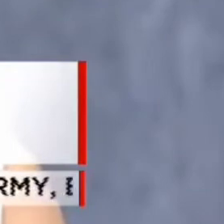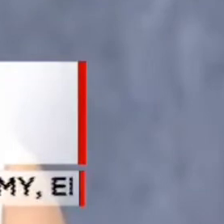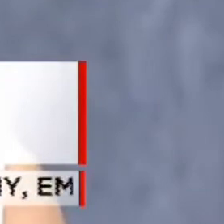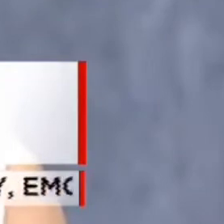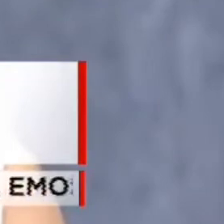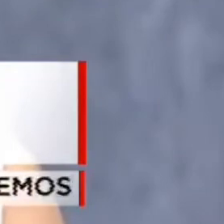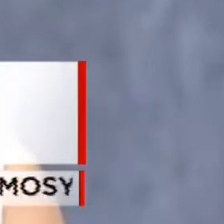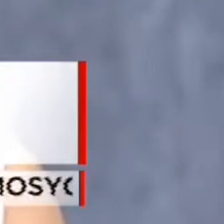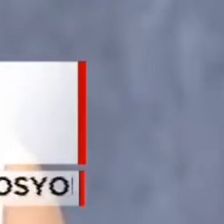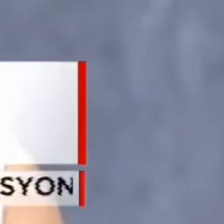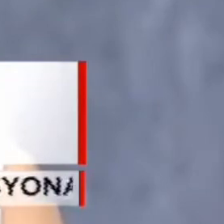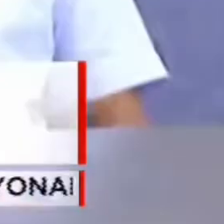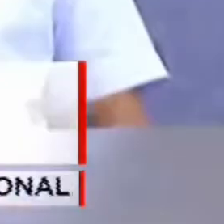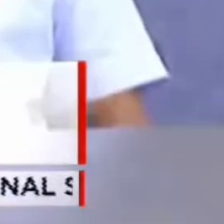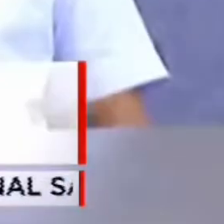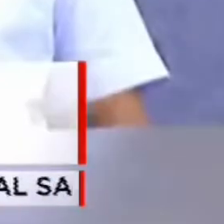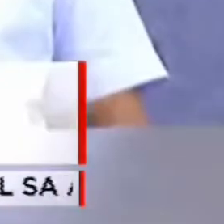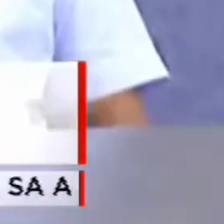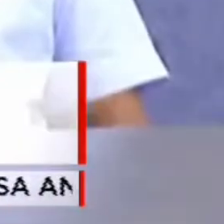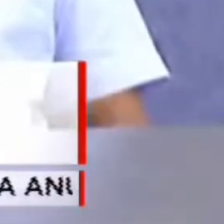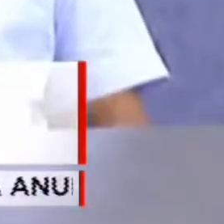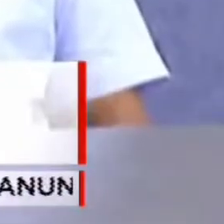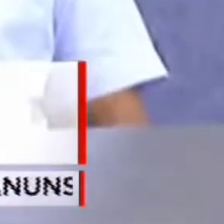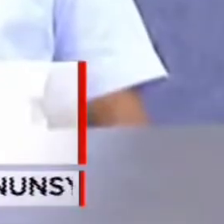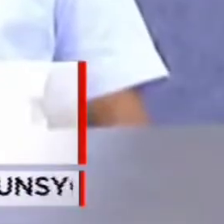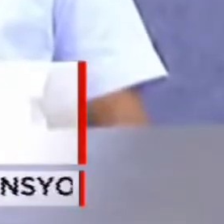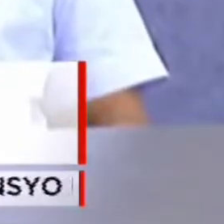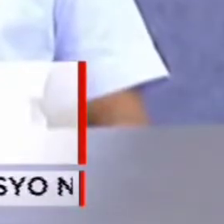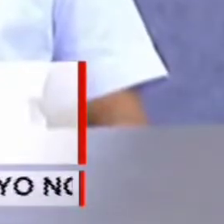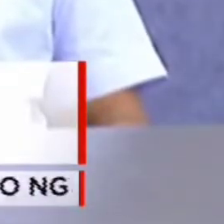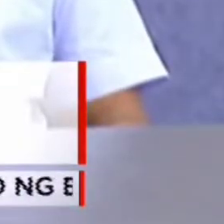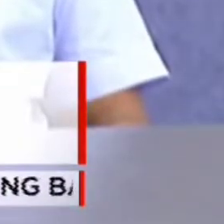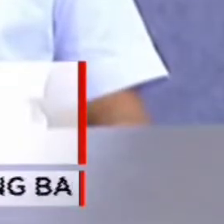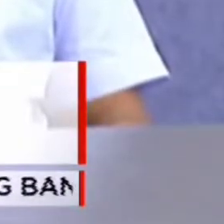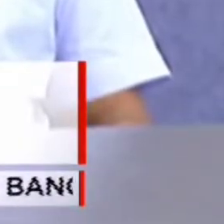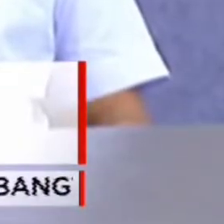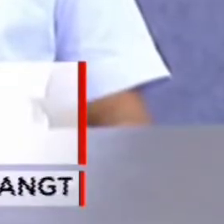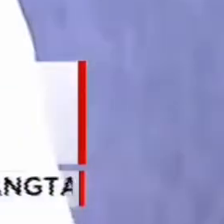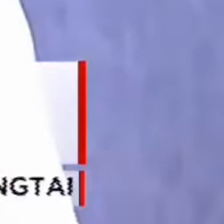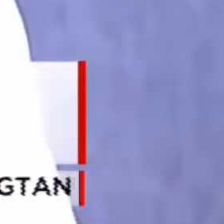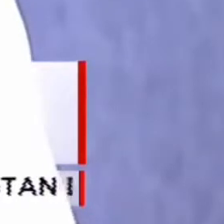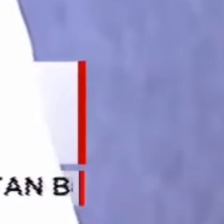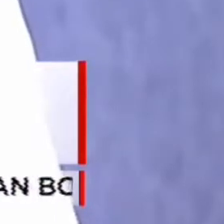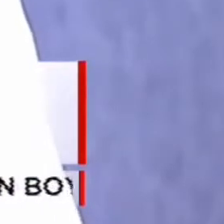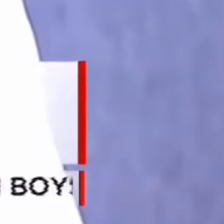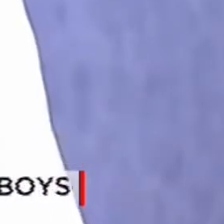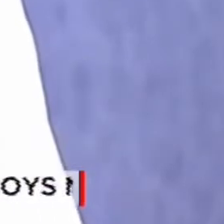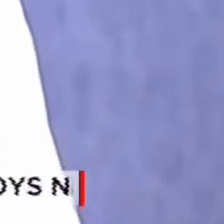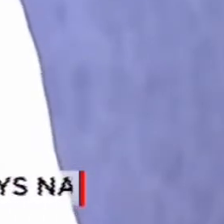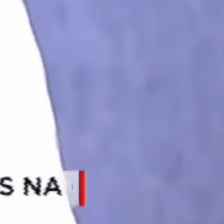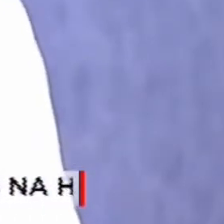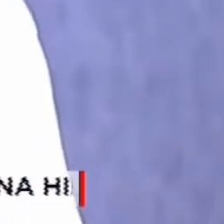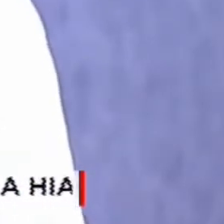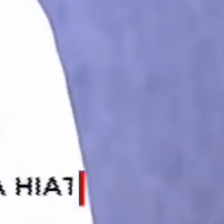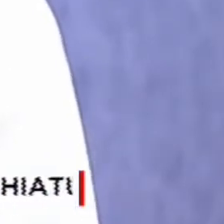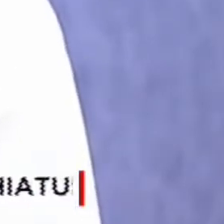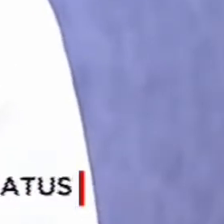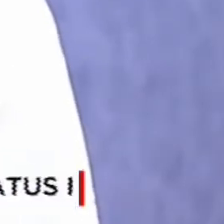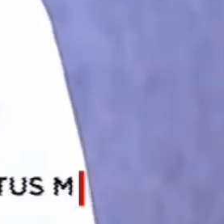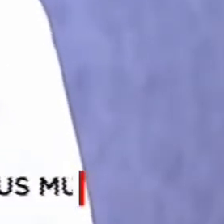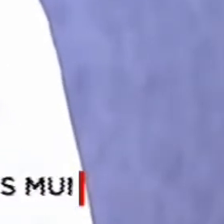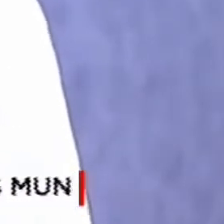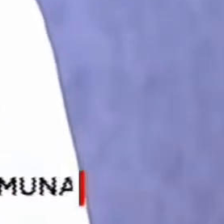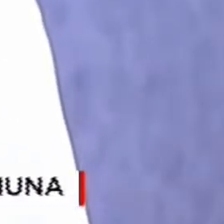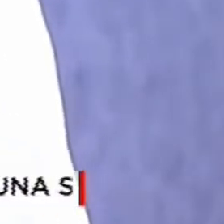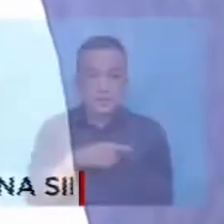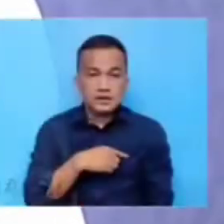mag-surrender, magpakita. Wala naman daw silang intensyon magtago. At that time, confused kami lahat. So the first thing na